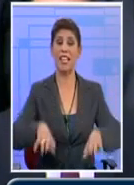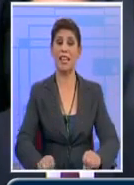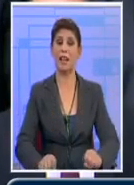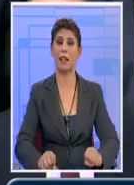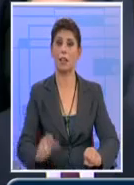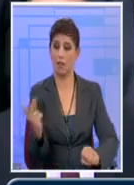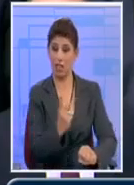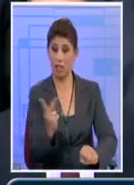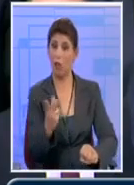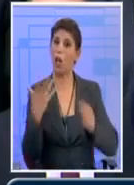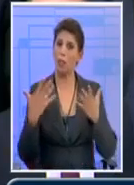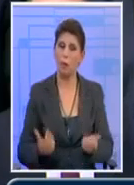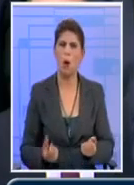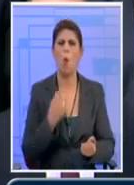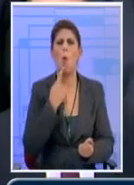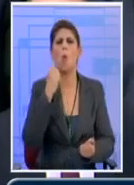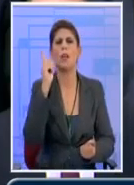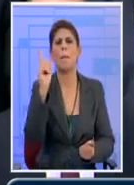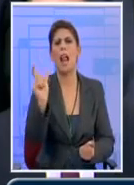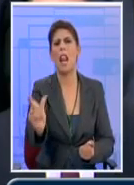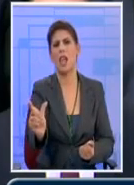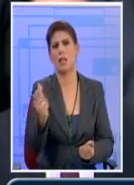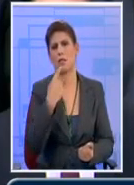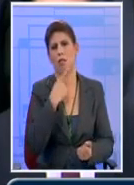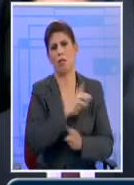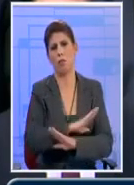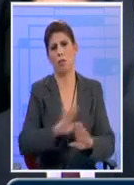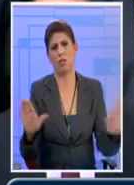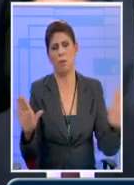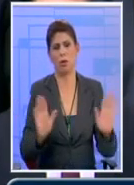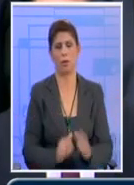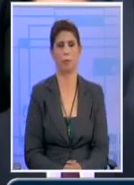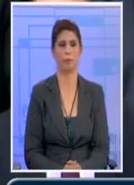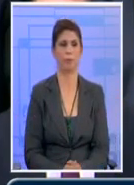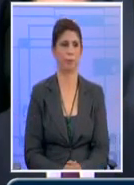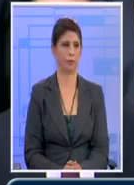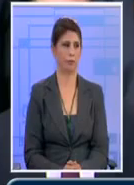θα υπάρχουν. Ούτε λέξη δεν ακούστηκε για αυτά.